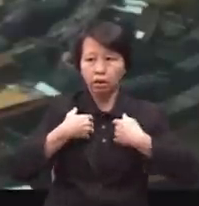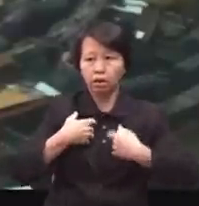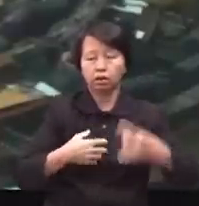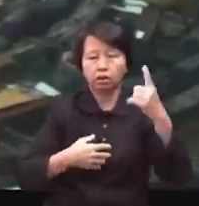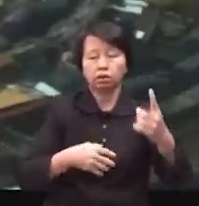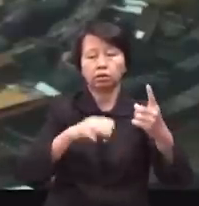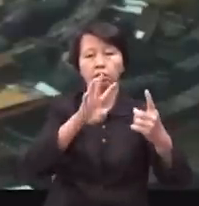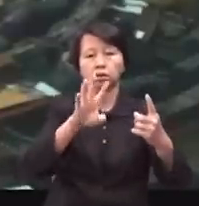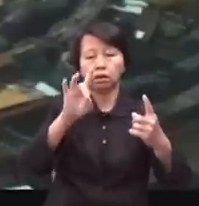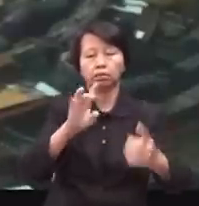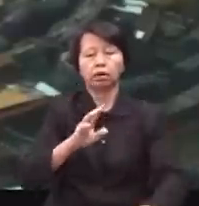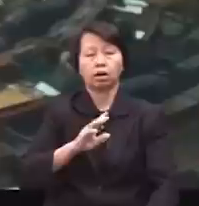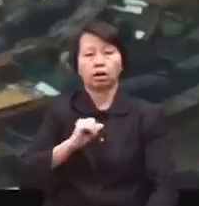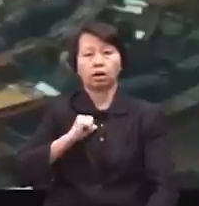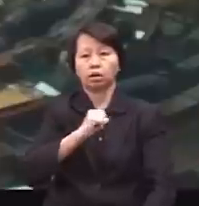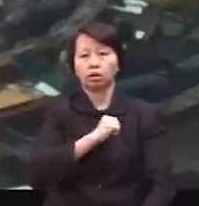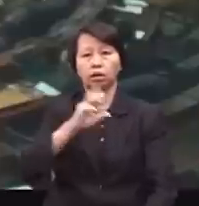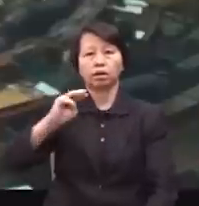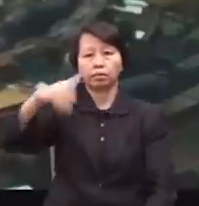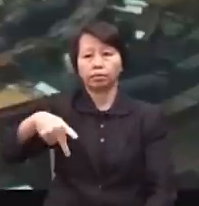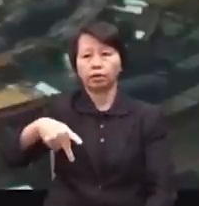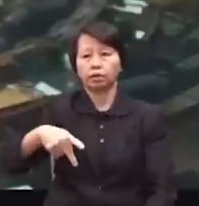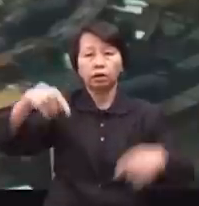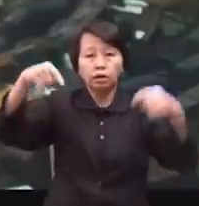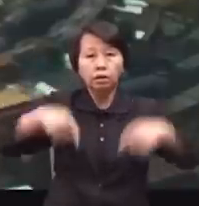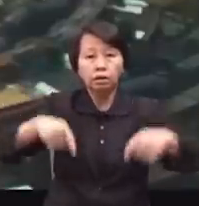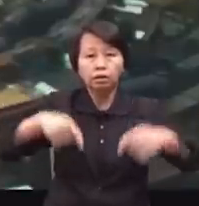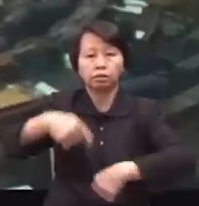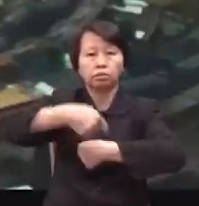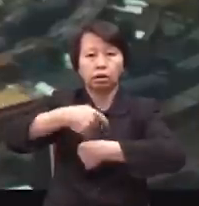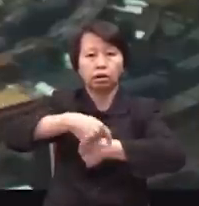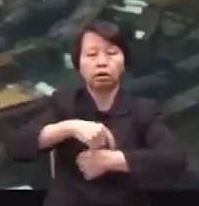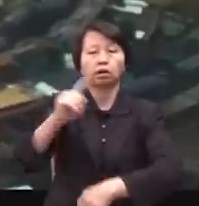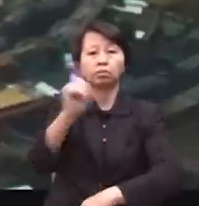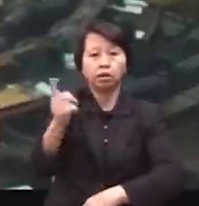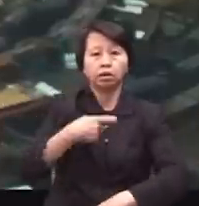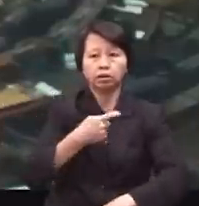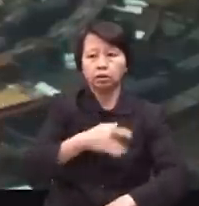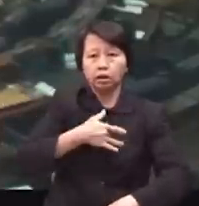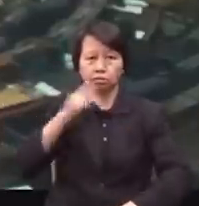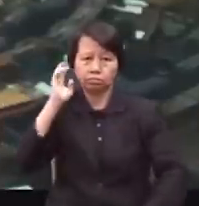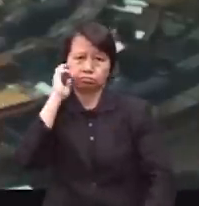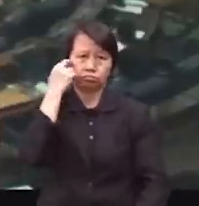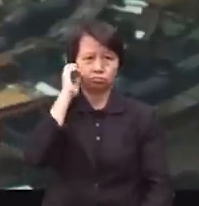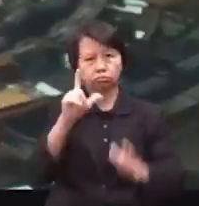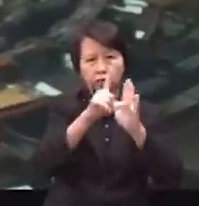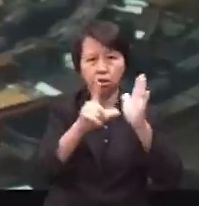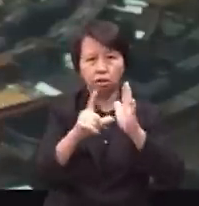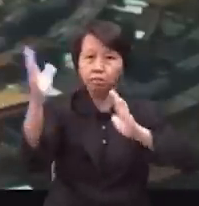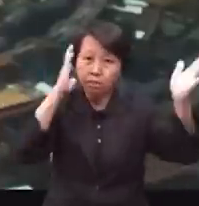148 kali MP This is the time mana yang kita rasa sanksi